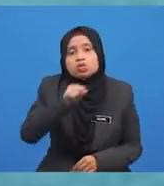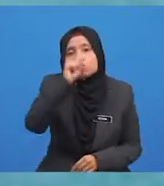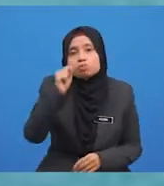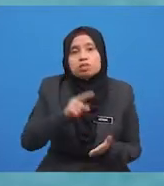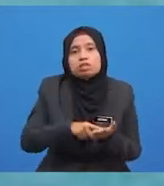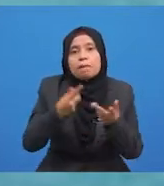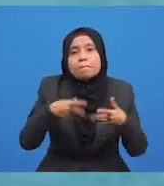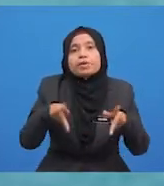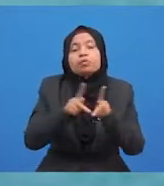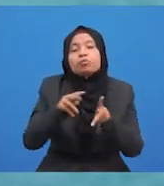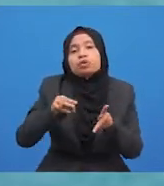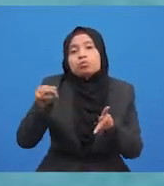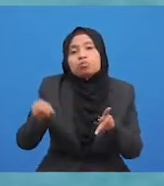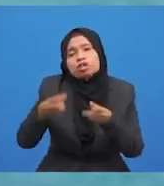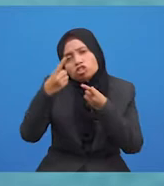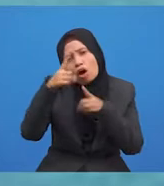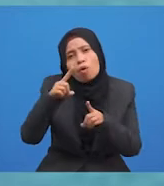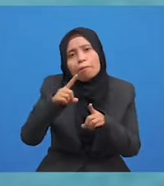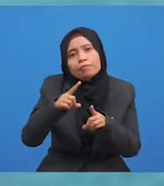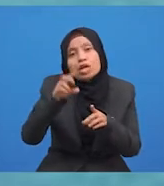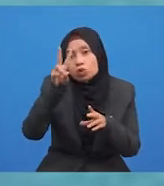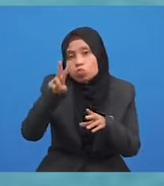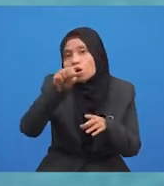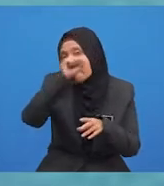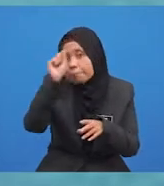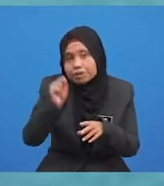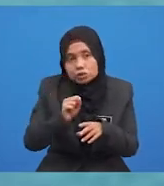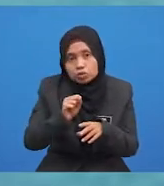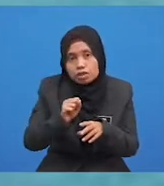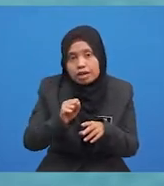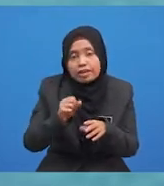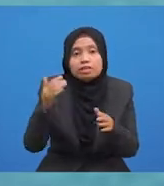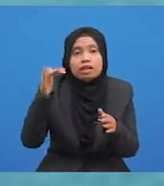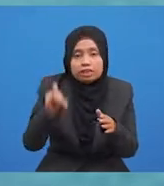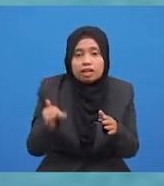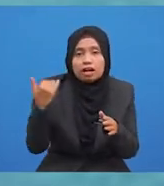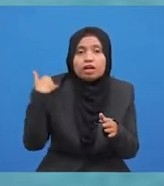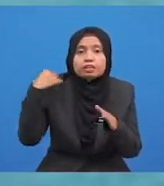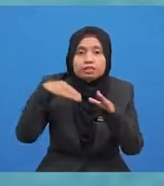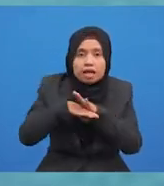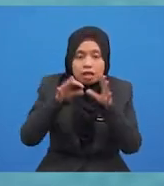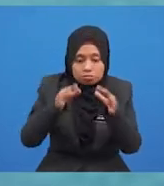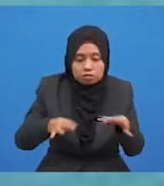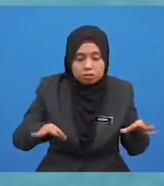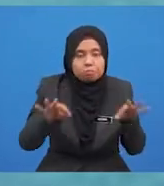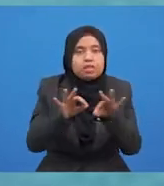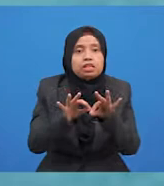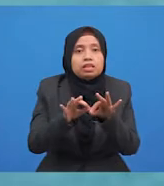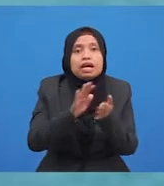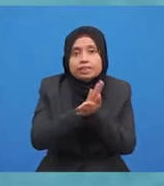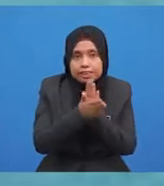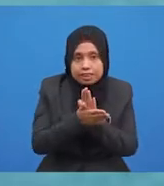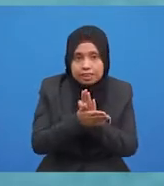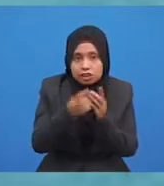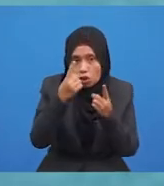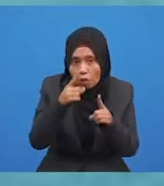Soalan ini memerlukan murid-murid menjawab dua persoalan yang terdapat dalam cerpen ini.